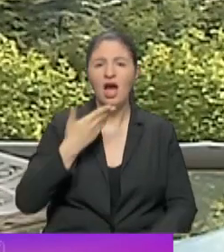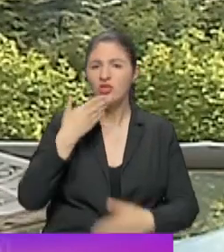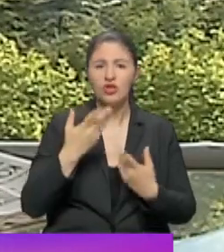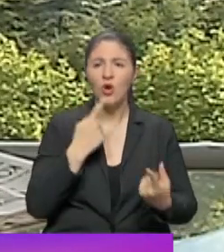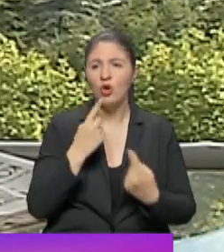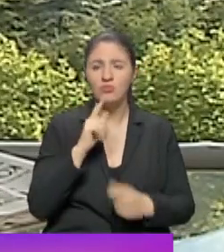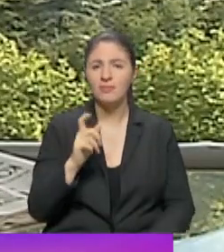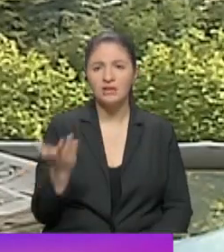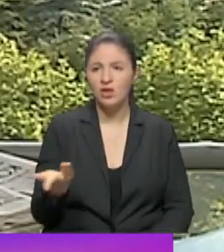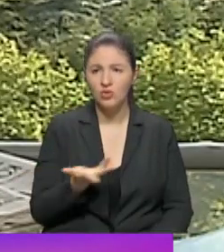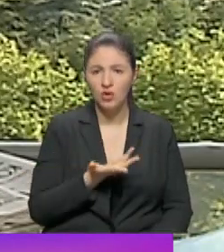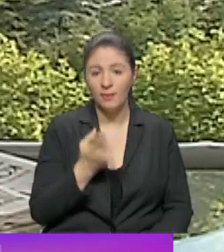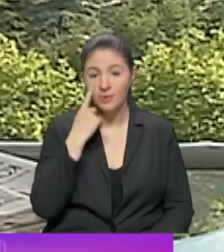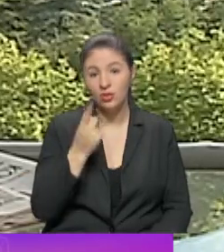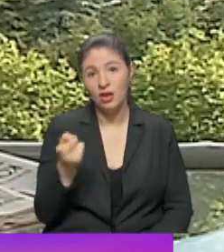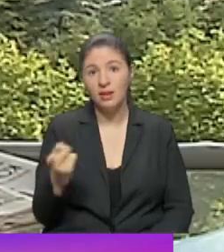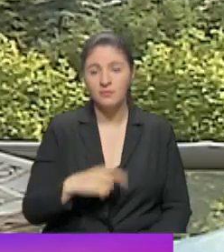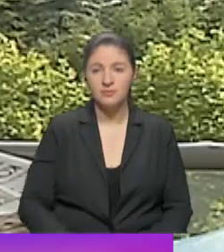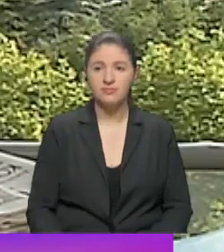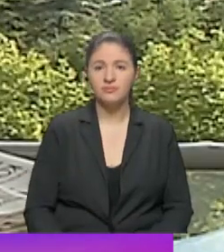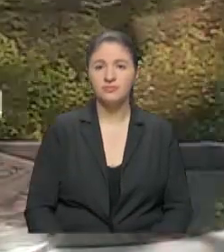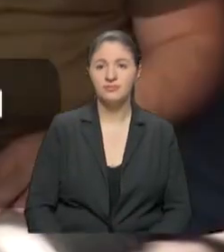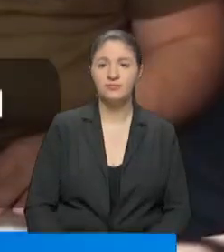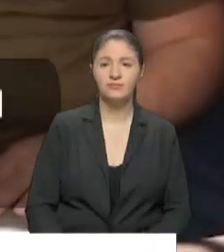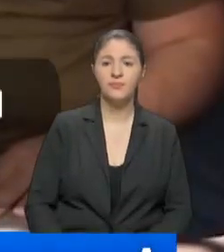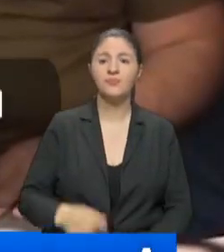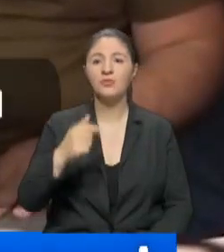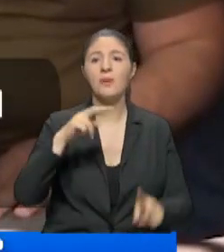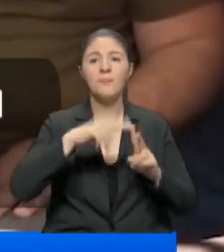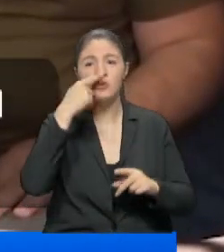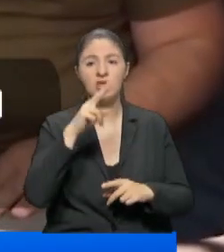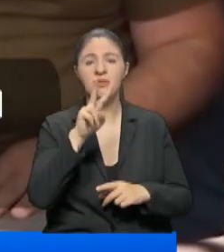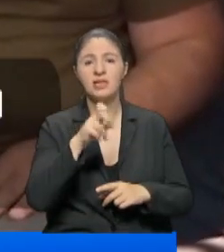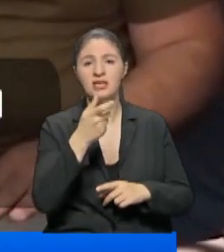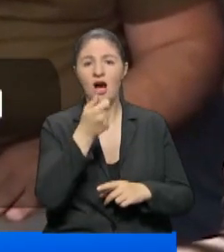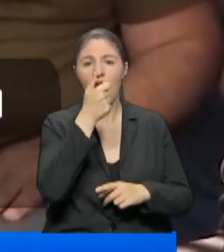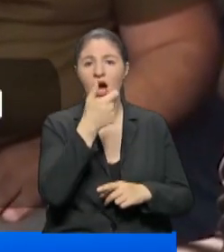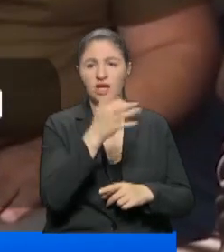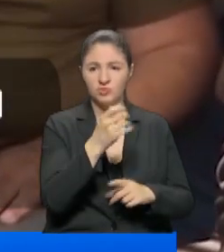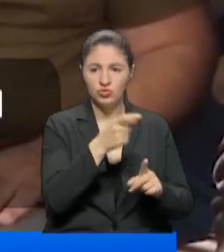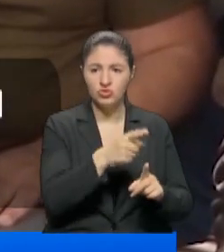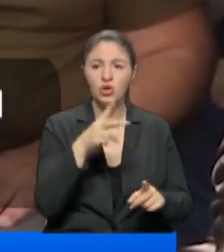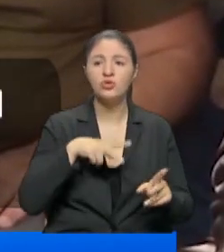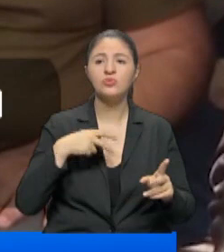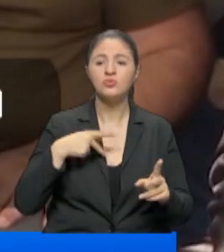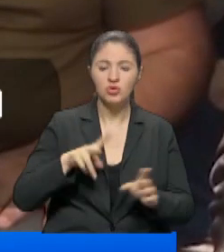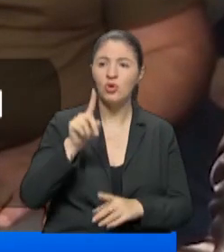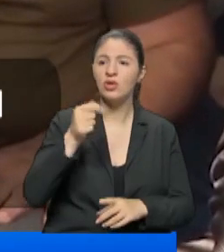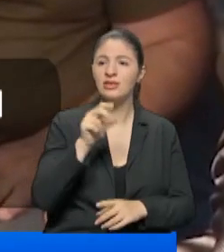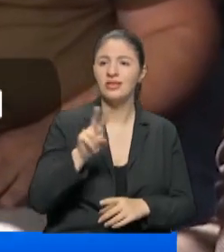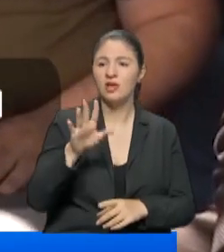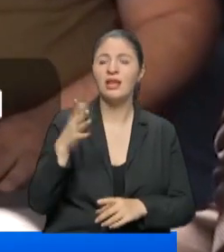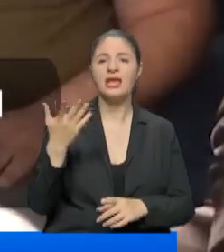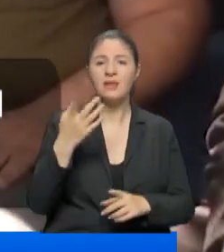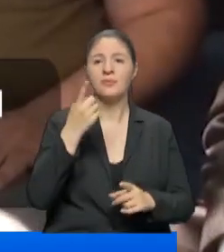anlatıyor ne Konuşmamız gerekiyor bir görelim da mazot 28 bin 600 lira 16.750